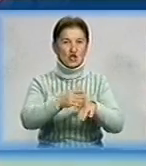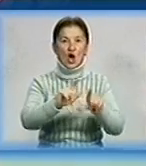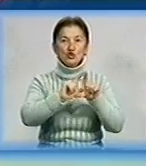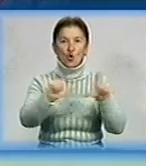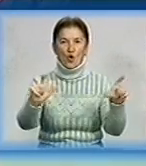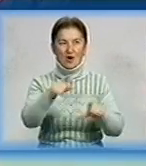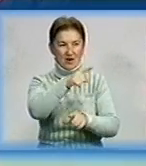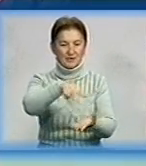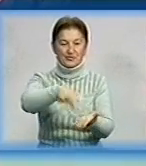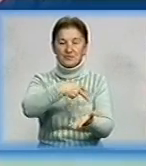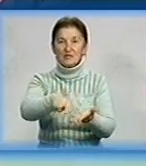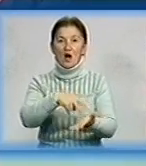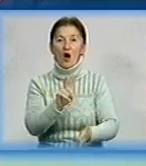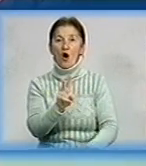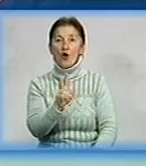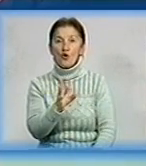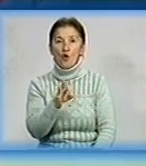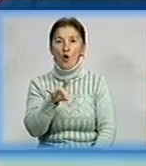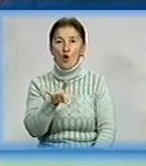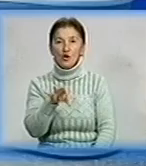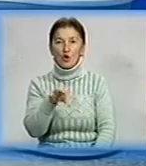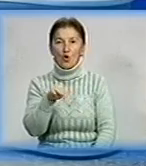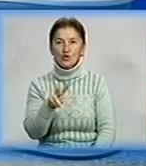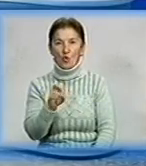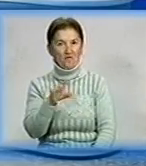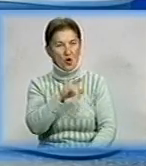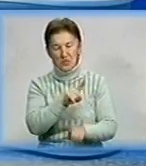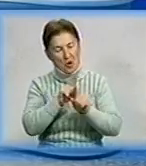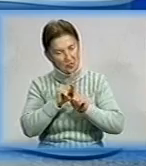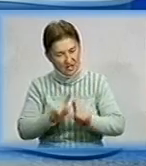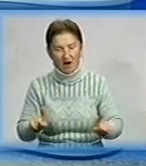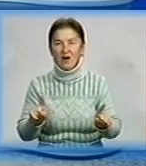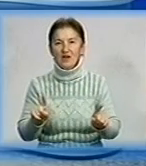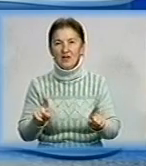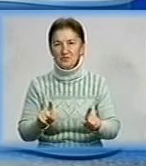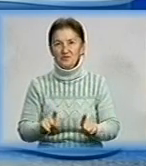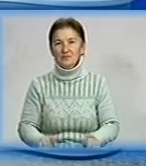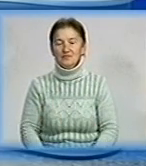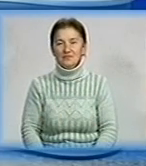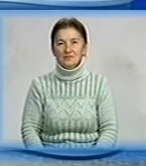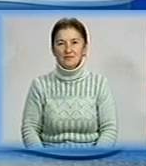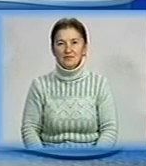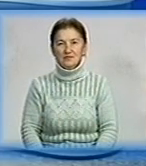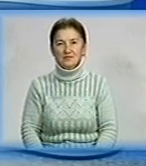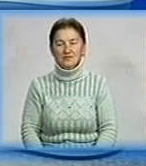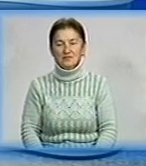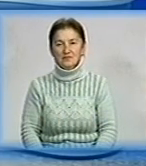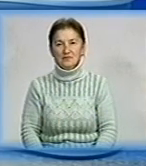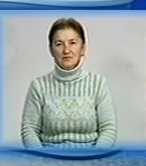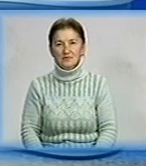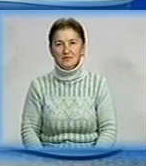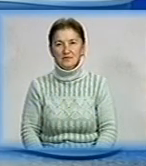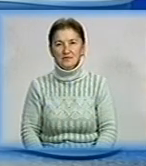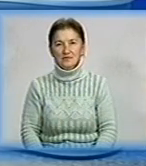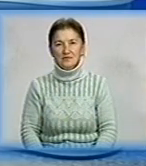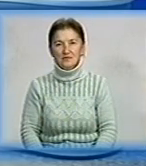very unique. It was Она really, уникальна. I was surprised. And Я был surprised поражен. not only because of the quality of the school, but the atmosphere, but